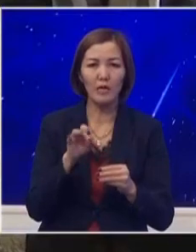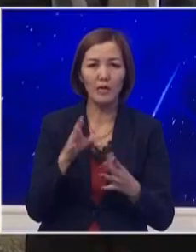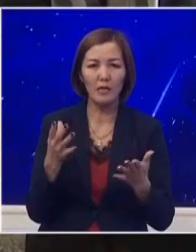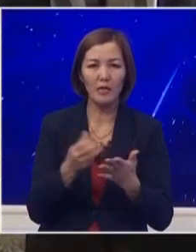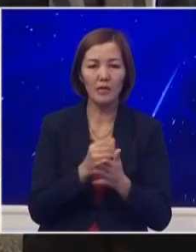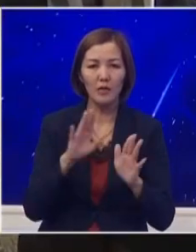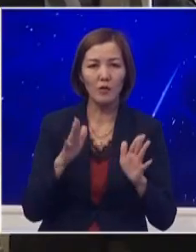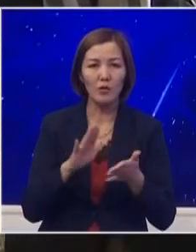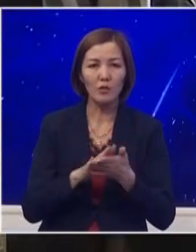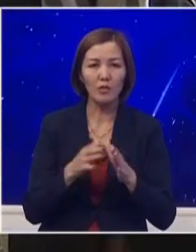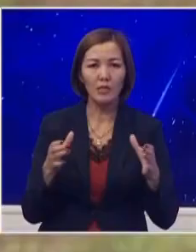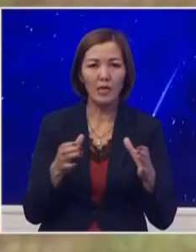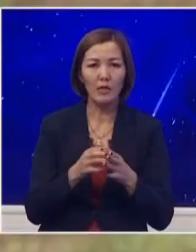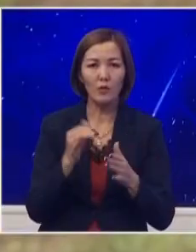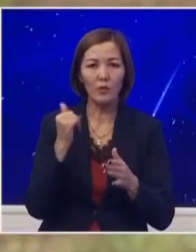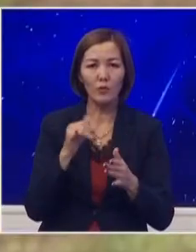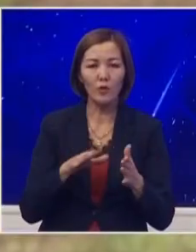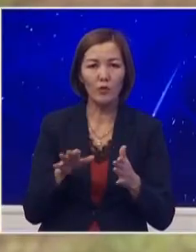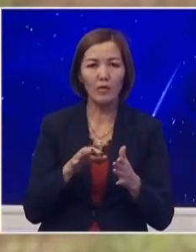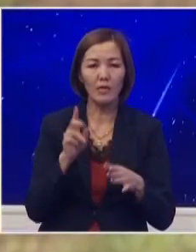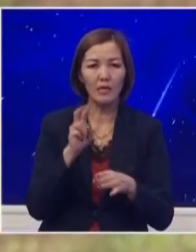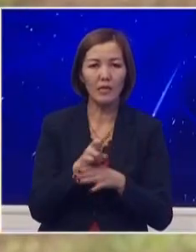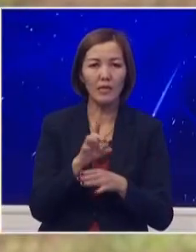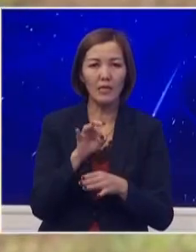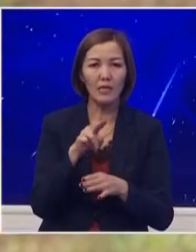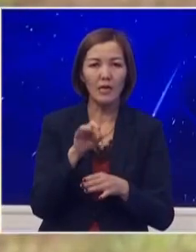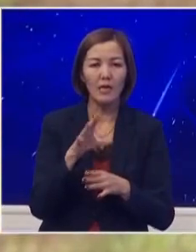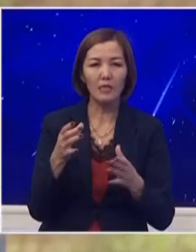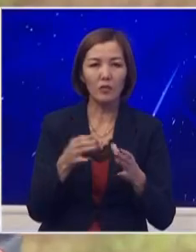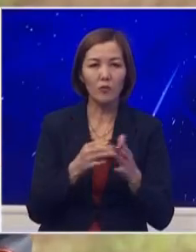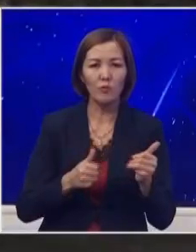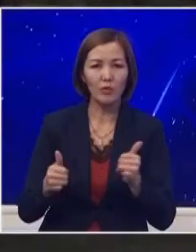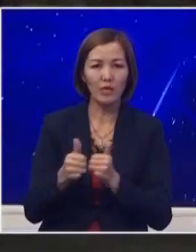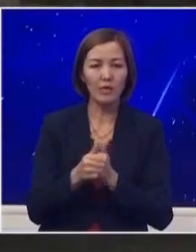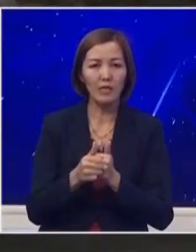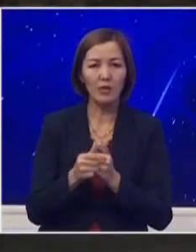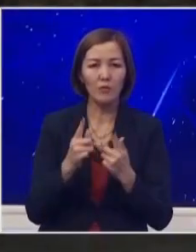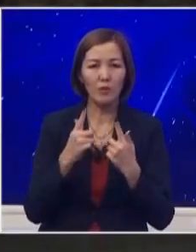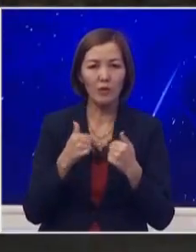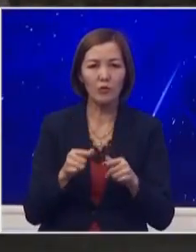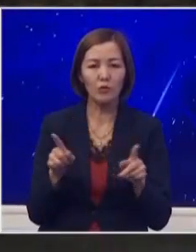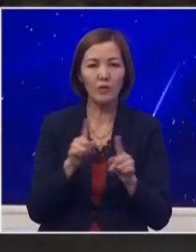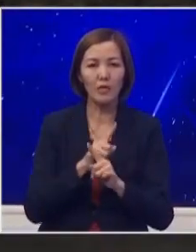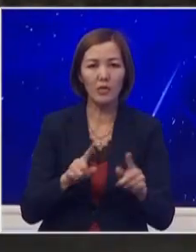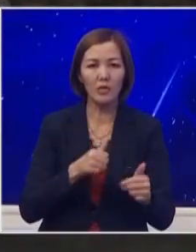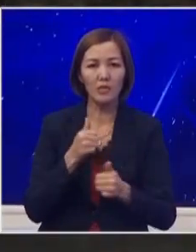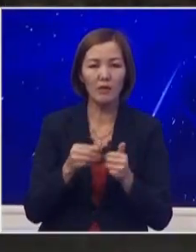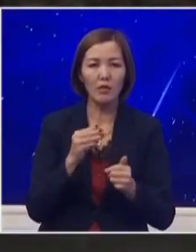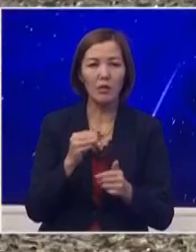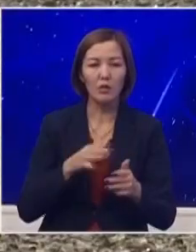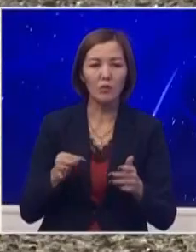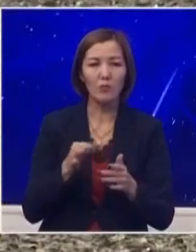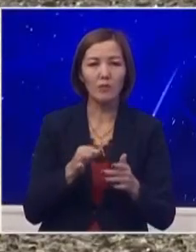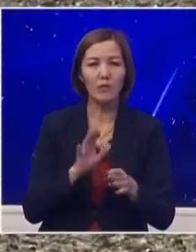Ал төтенше жағдай жасағы арасында Ұйғыр ауданынан келген Радик Қасымов топ жарды. Шара соңында ұйымдастырушылар бұл ерекше